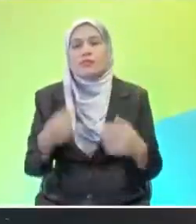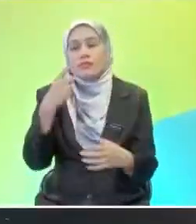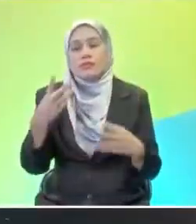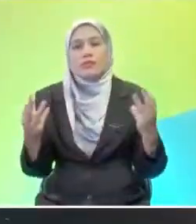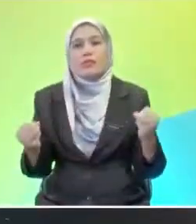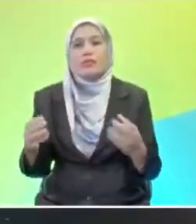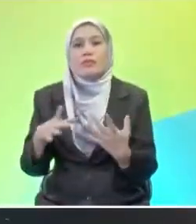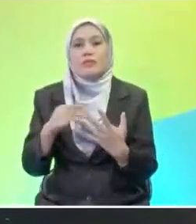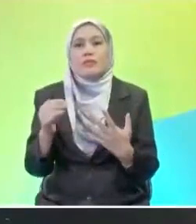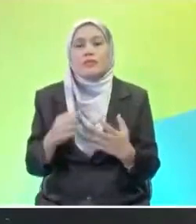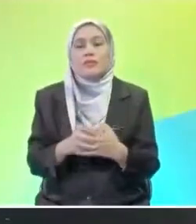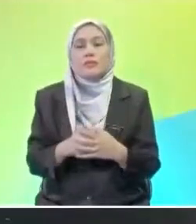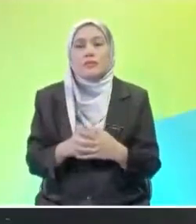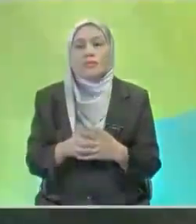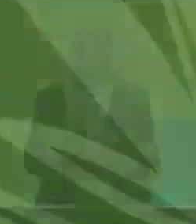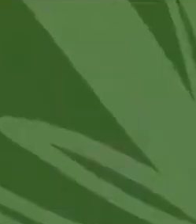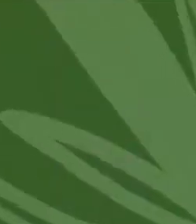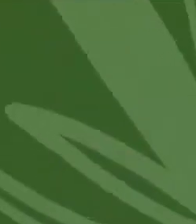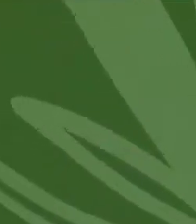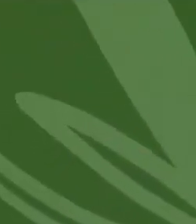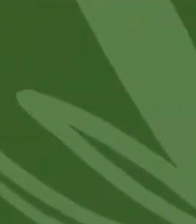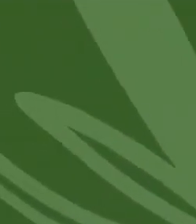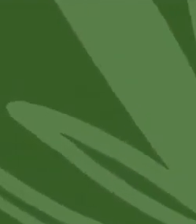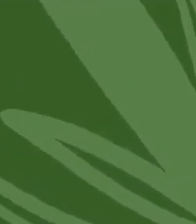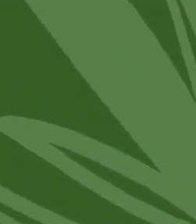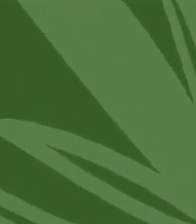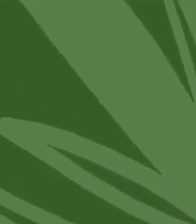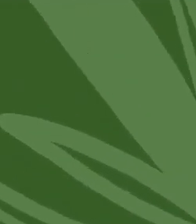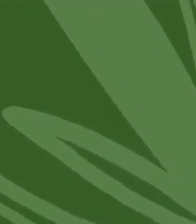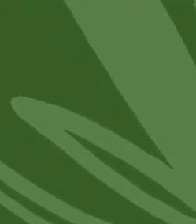angkat tangan. Okey, silakan Mia. Soalan dia ialah